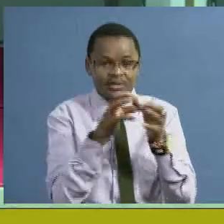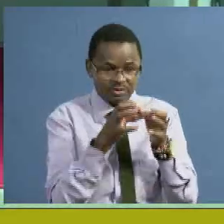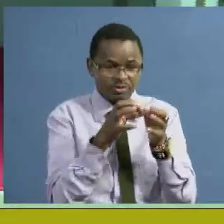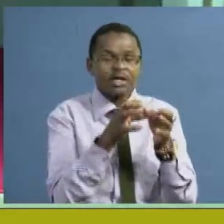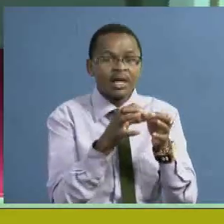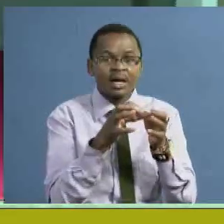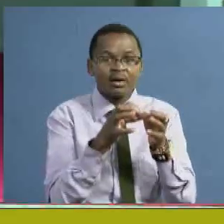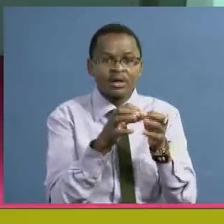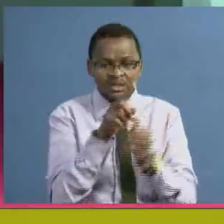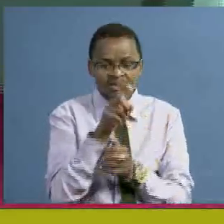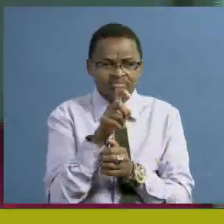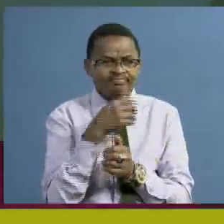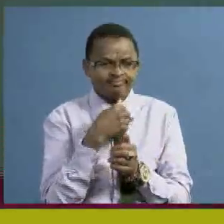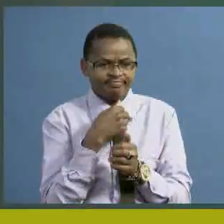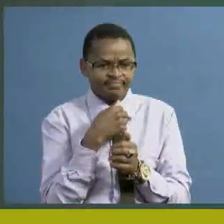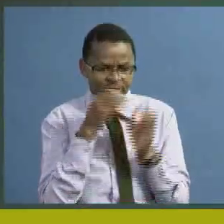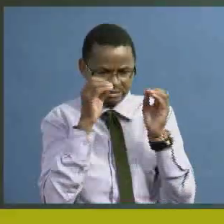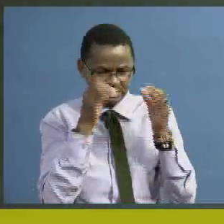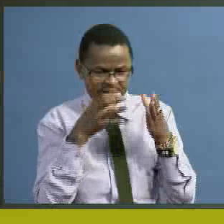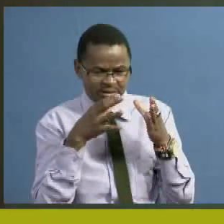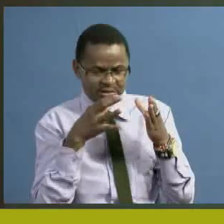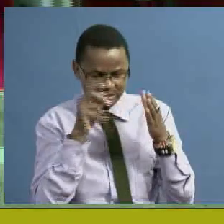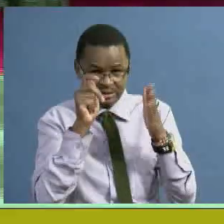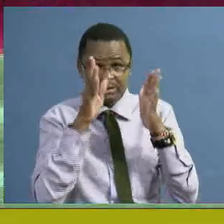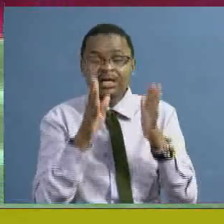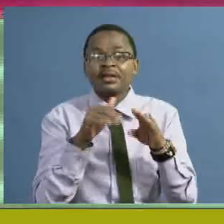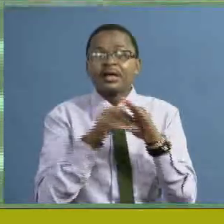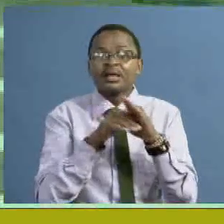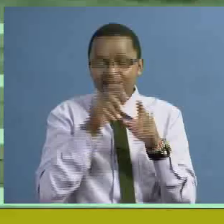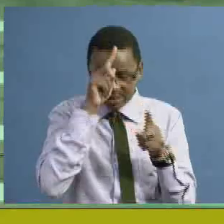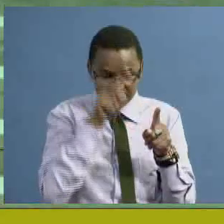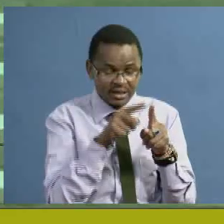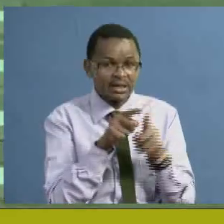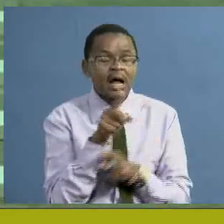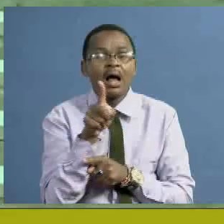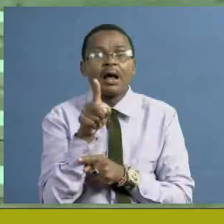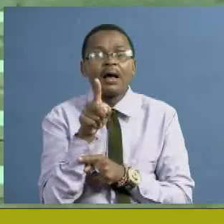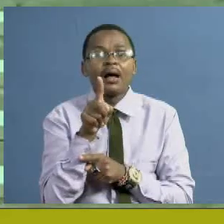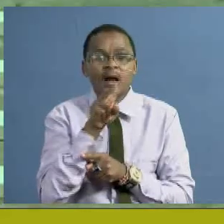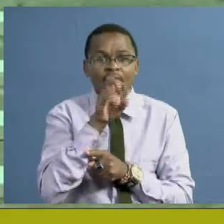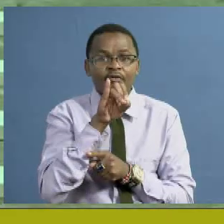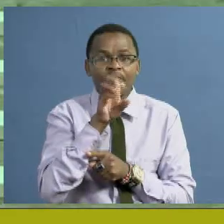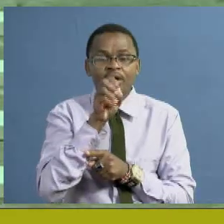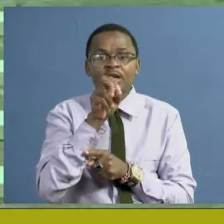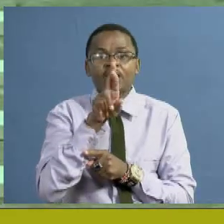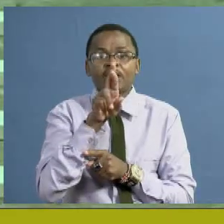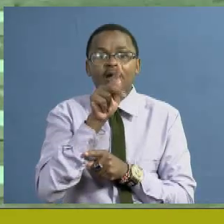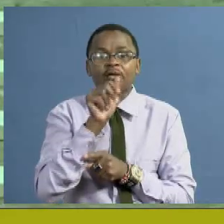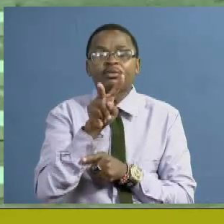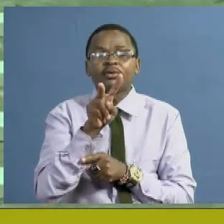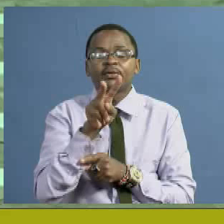hiyo, wanapaswa kuhamasisha Wakenya kuhusu yaliyomo katika makubaliano hayo. Victor Nabiswa,